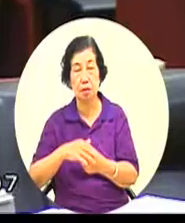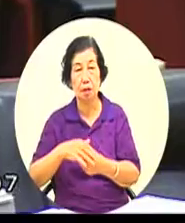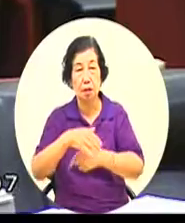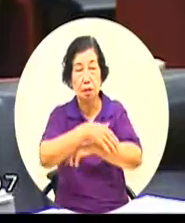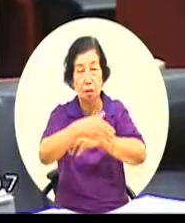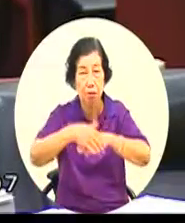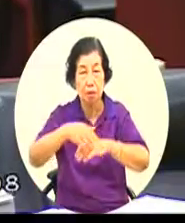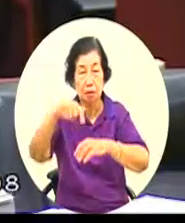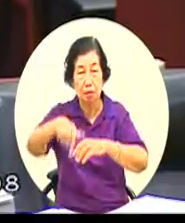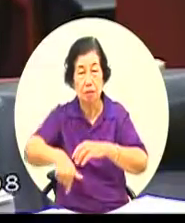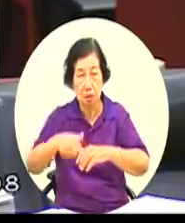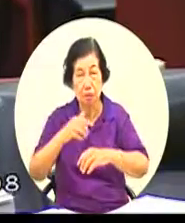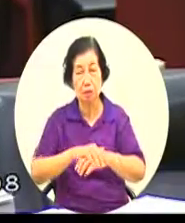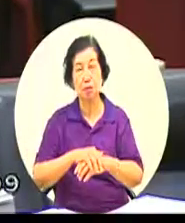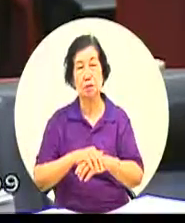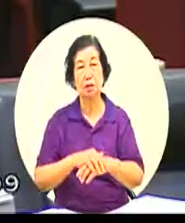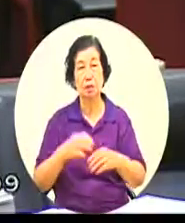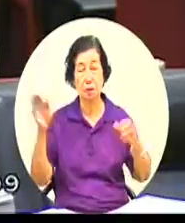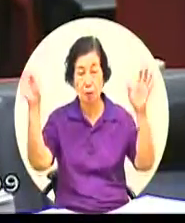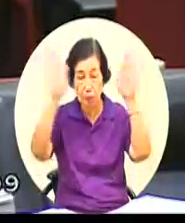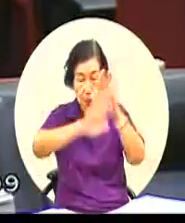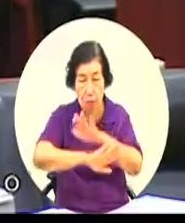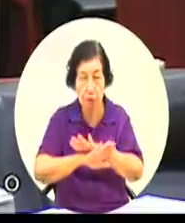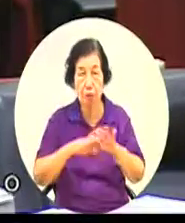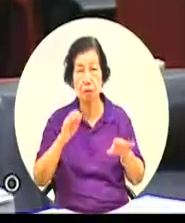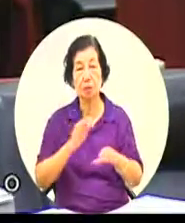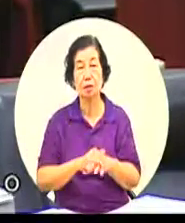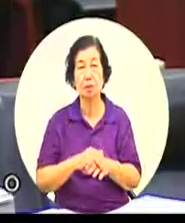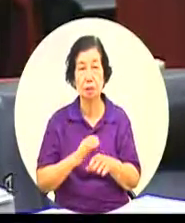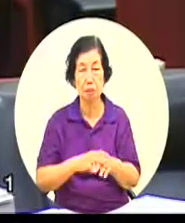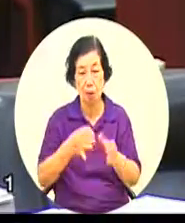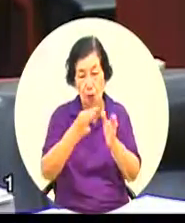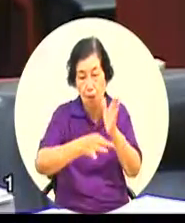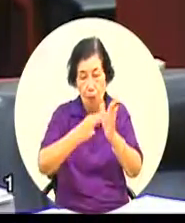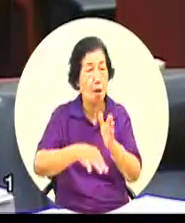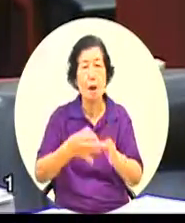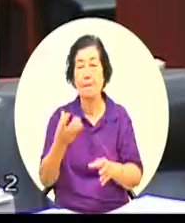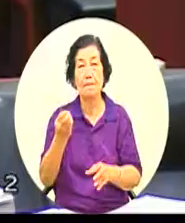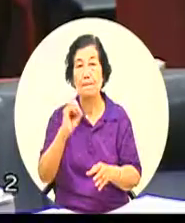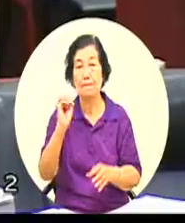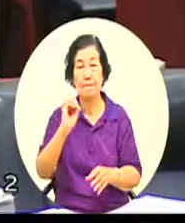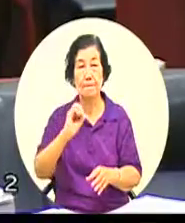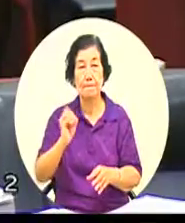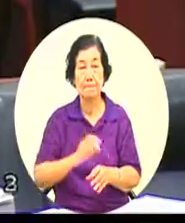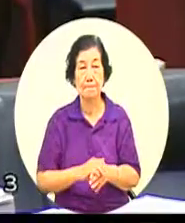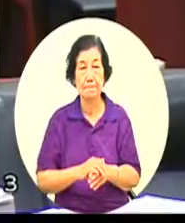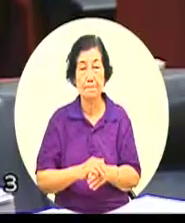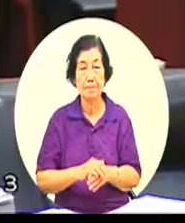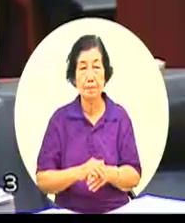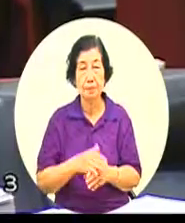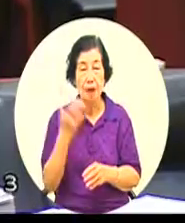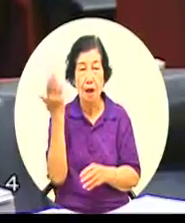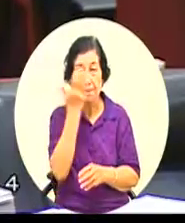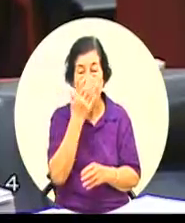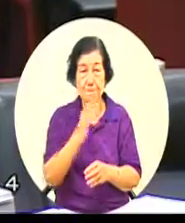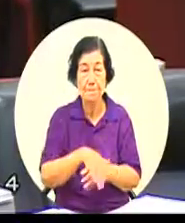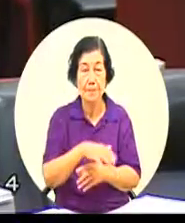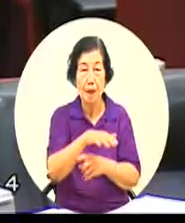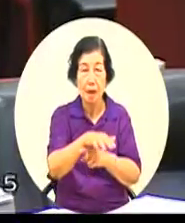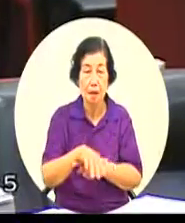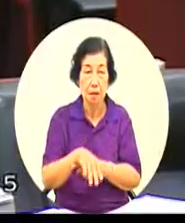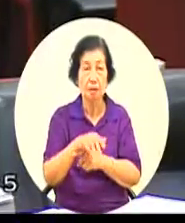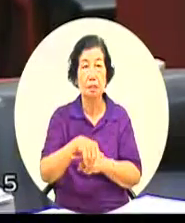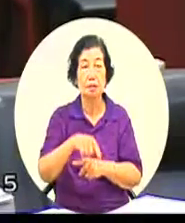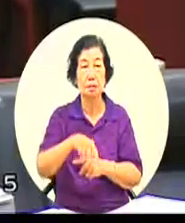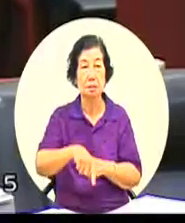吧？基山地区连一个夜间篮球场都没有，基隆遐个人都啊一定爱来基山，